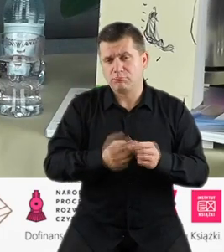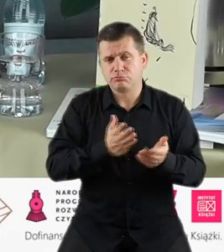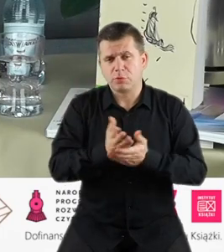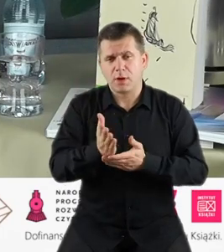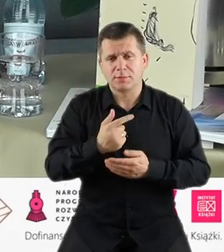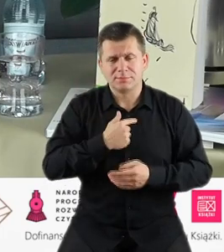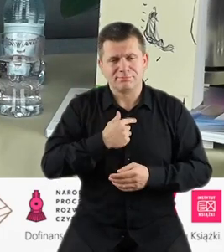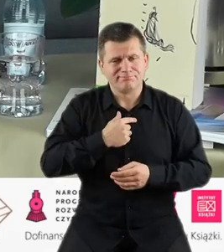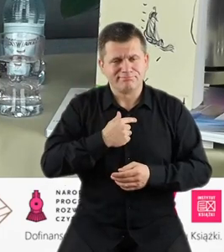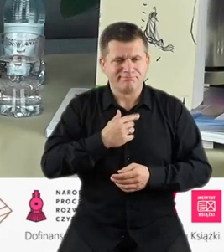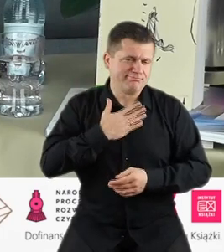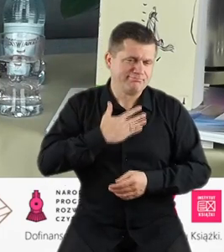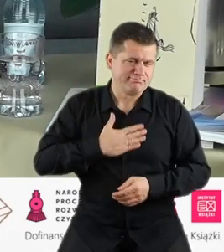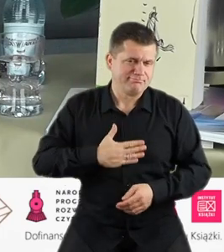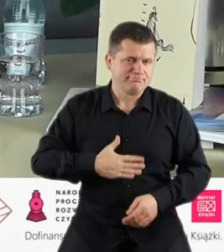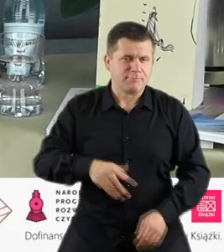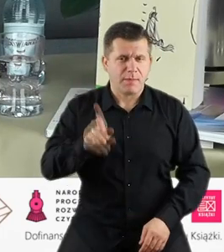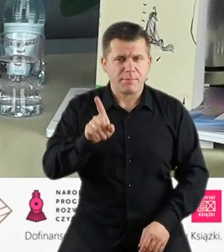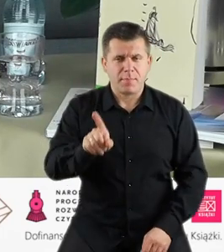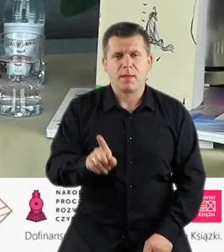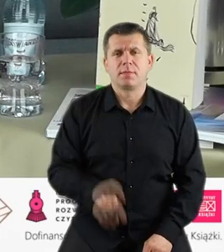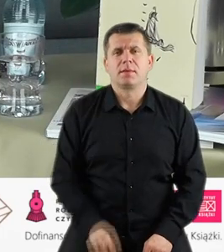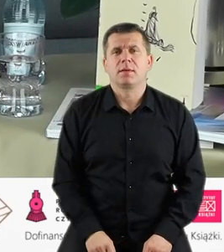przez empatię i